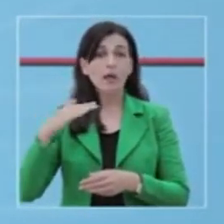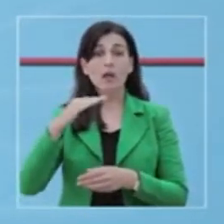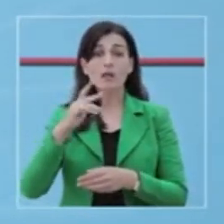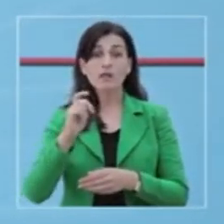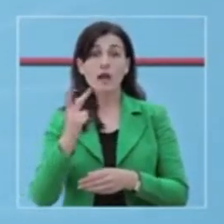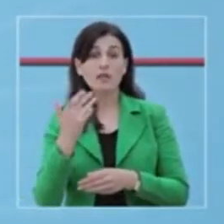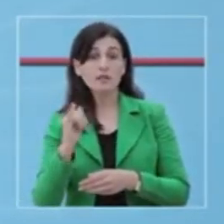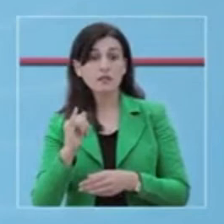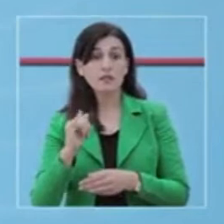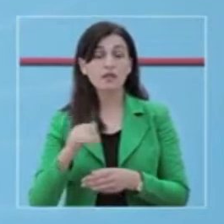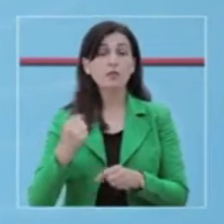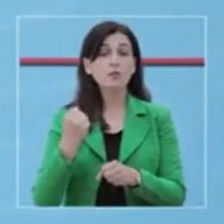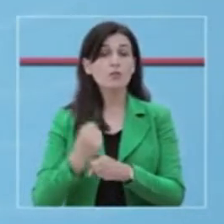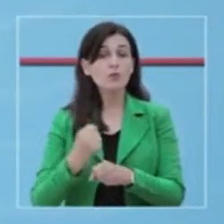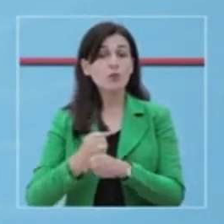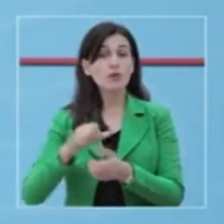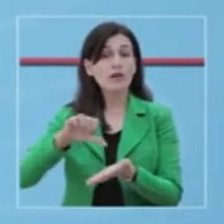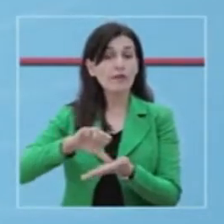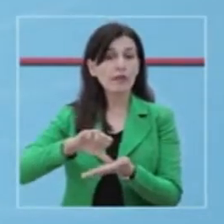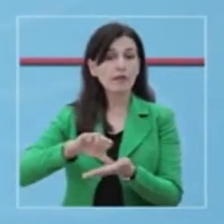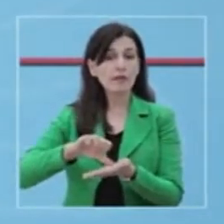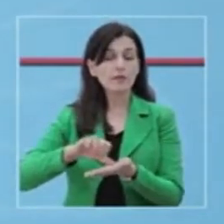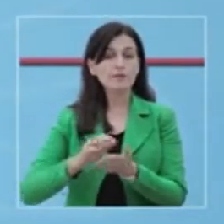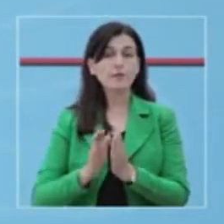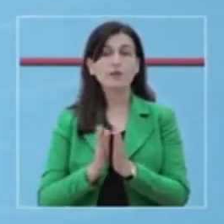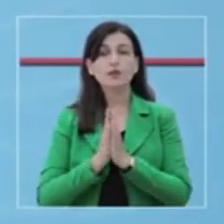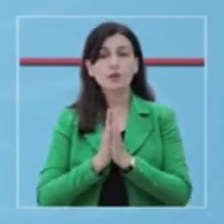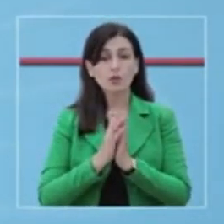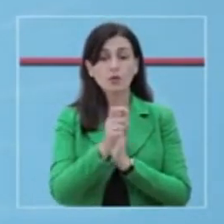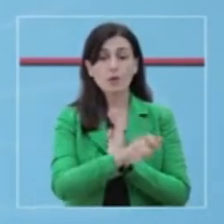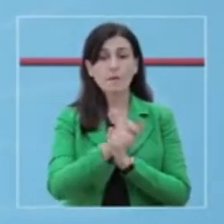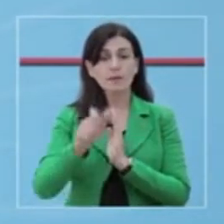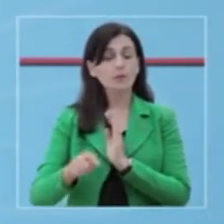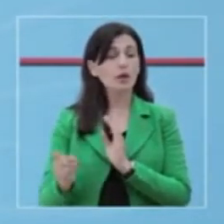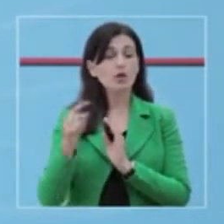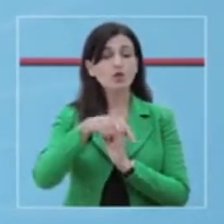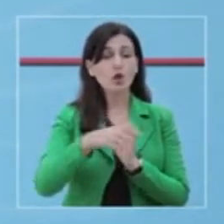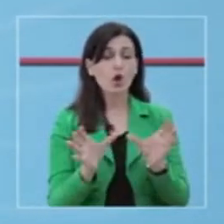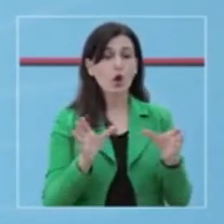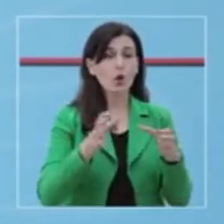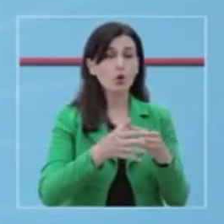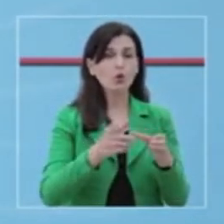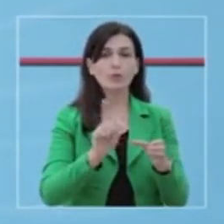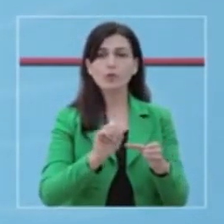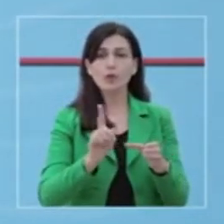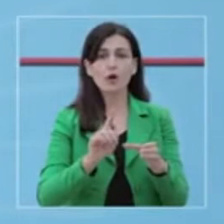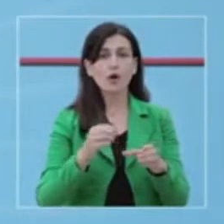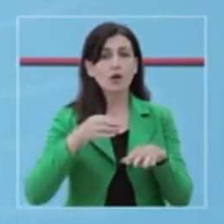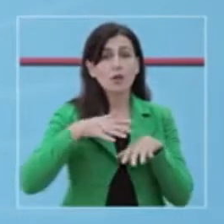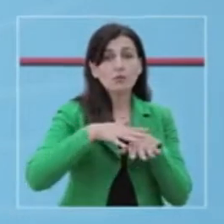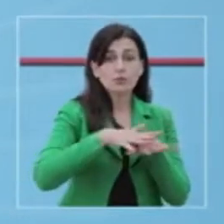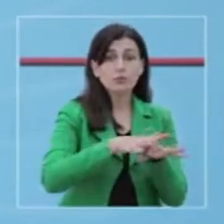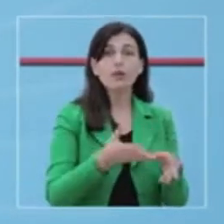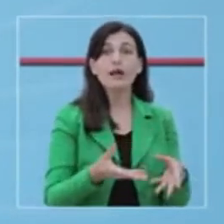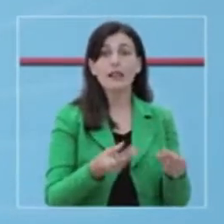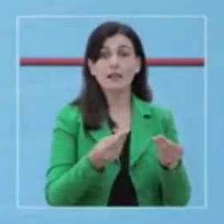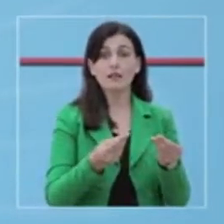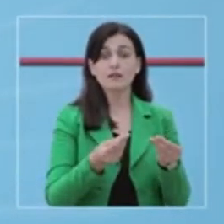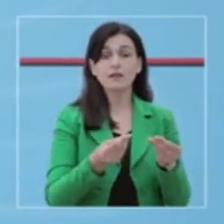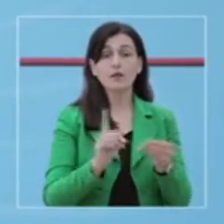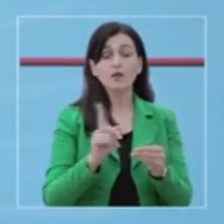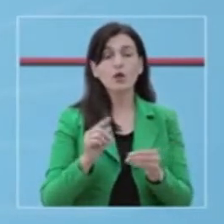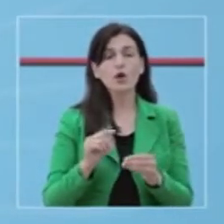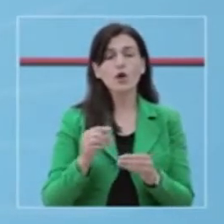taksi, ambiente pune. Qytetarët duhet të shmangin grumbullimet masive, pasi janë burim infeksioni, të